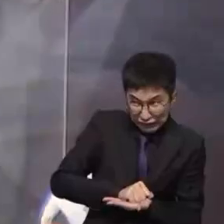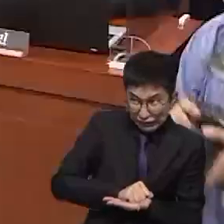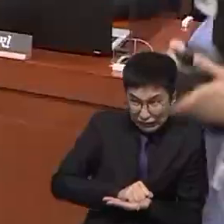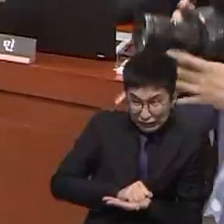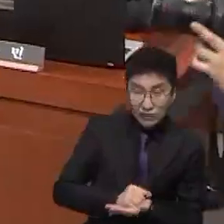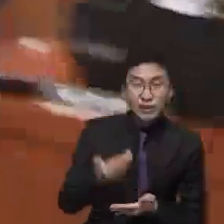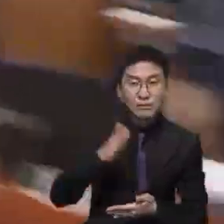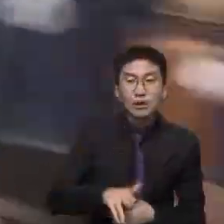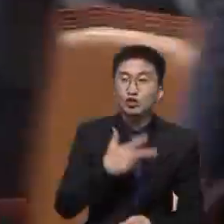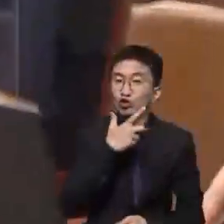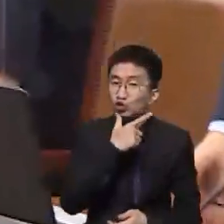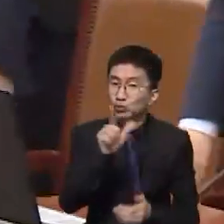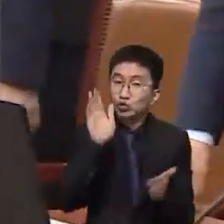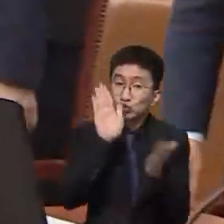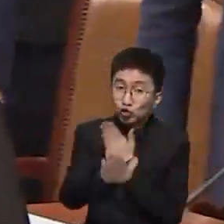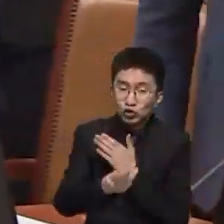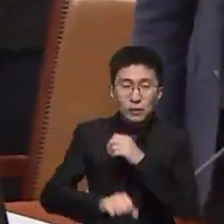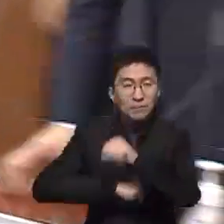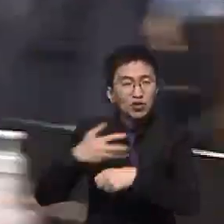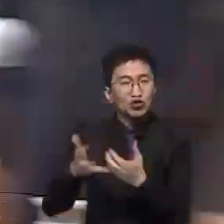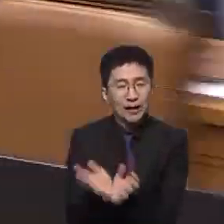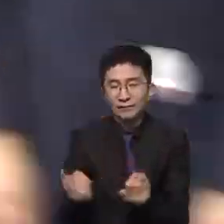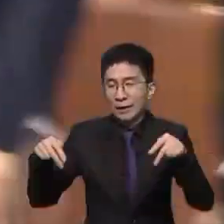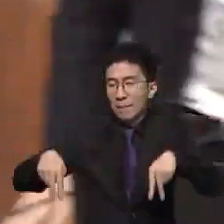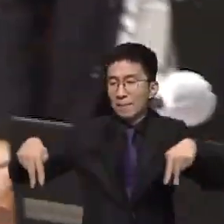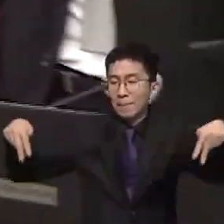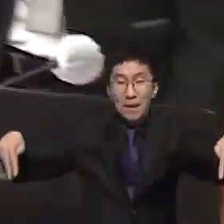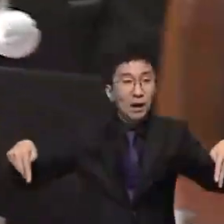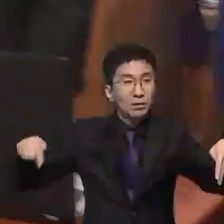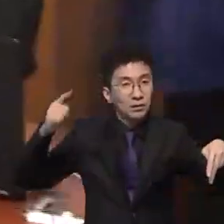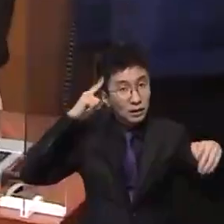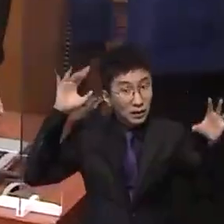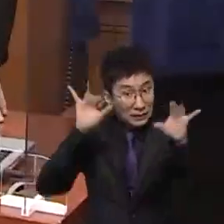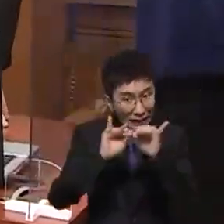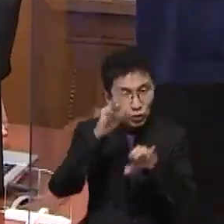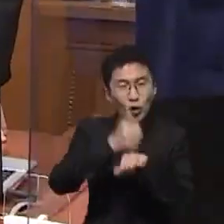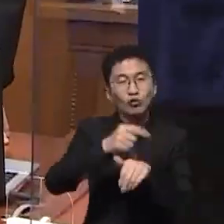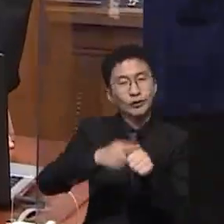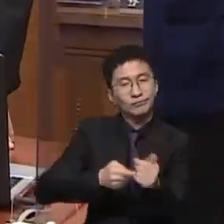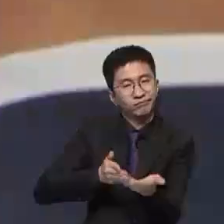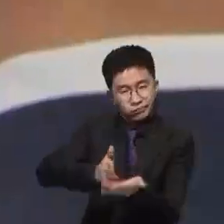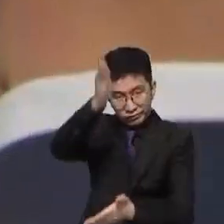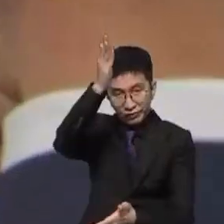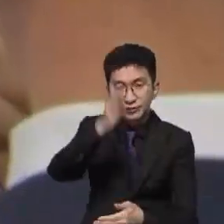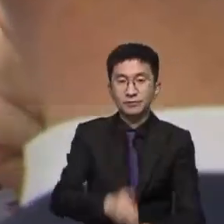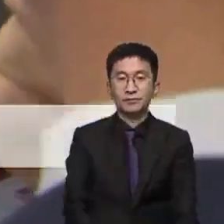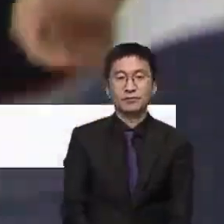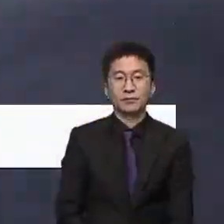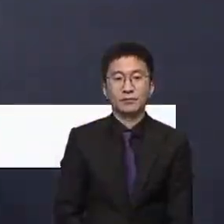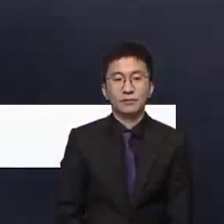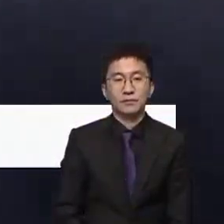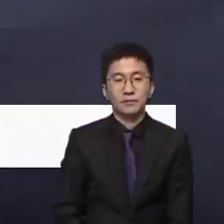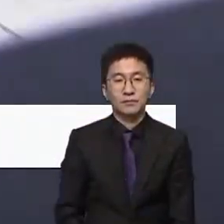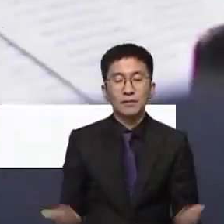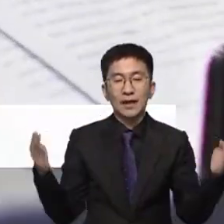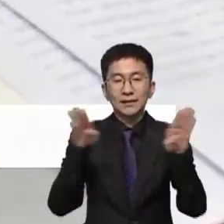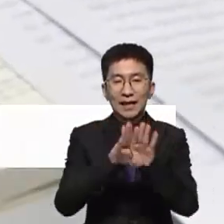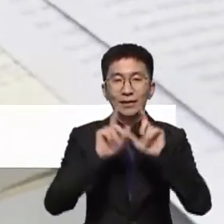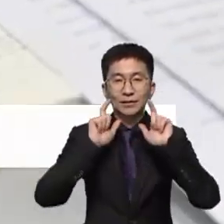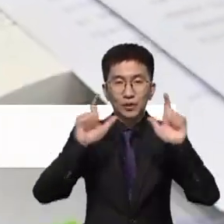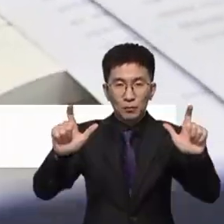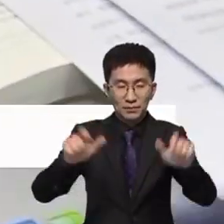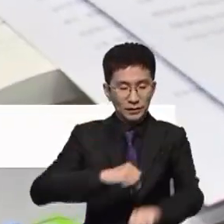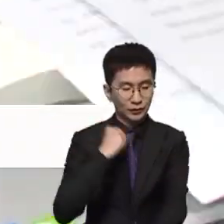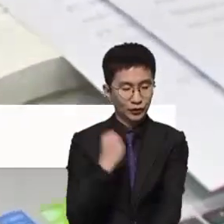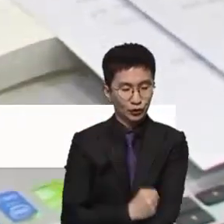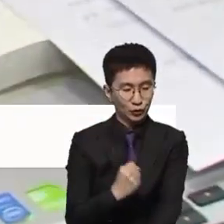11분 민주당 의원들의 기립 표결로 법안은 법사위를 통과합니다. 자, 사례를 선포합니다.